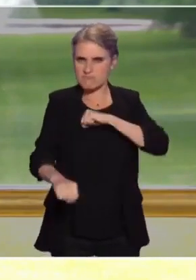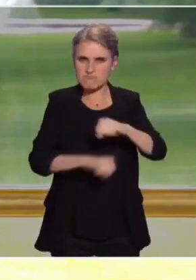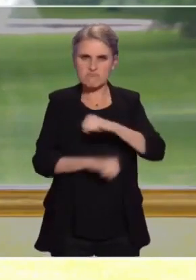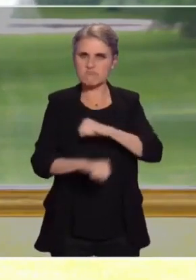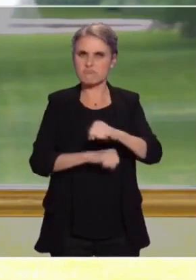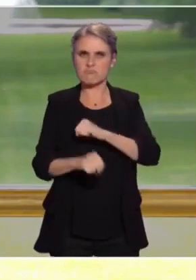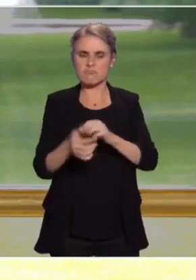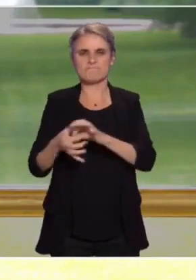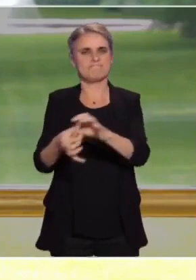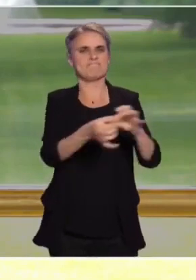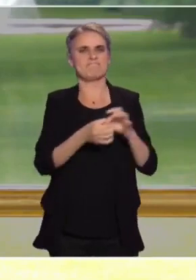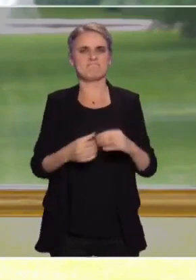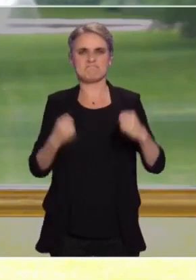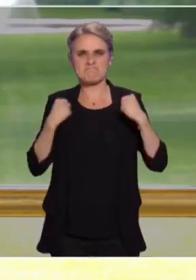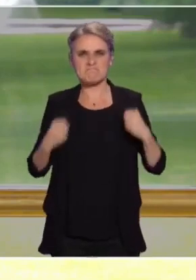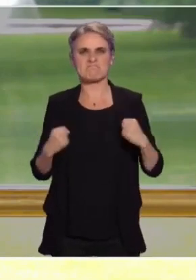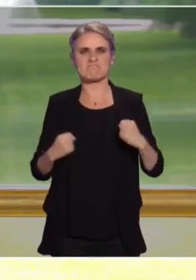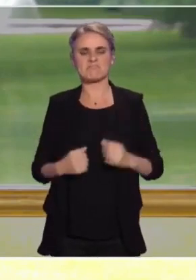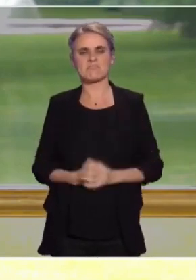solide